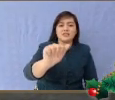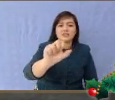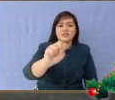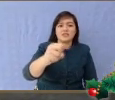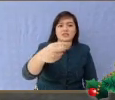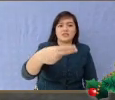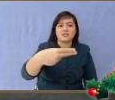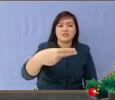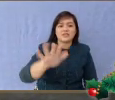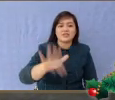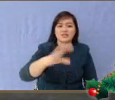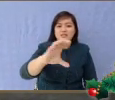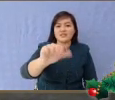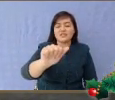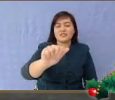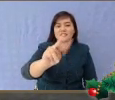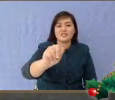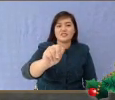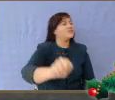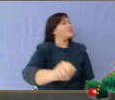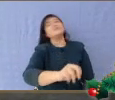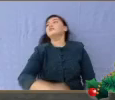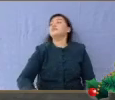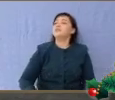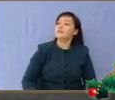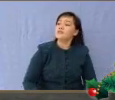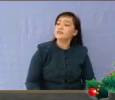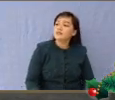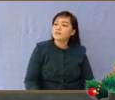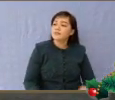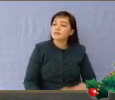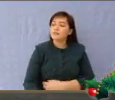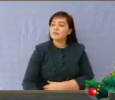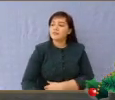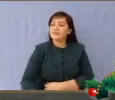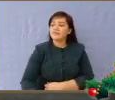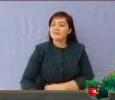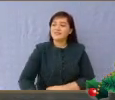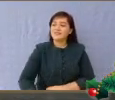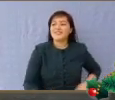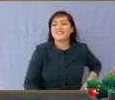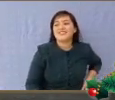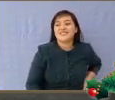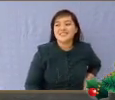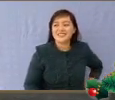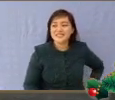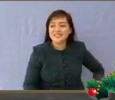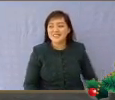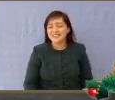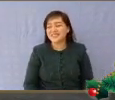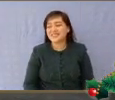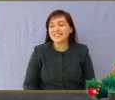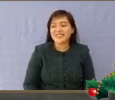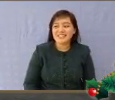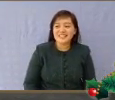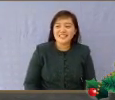have COVID-19 protection. Your immune system is very